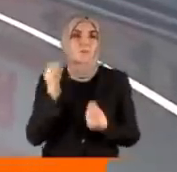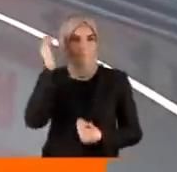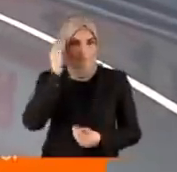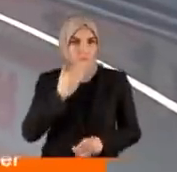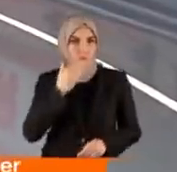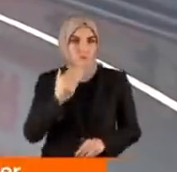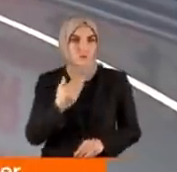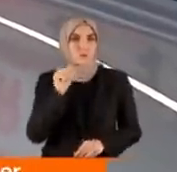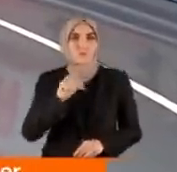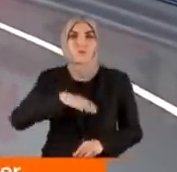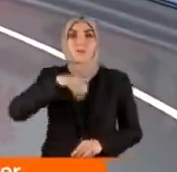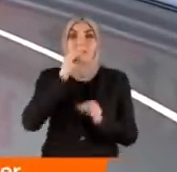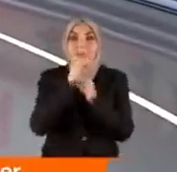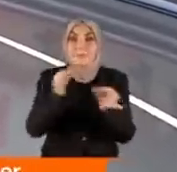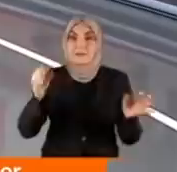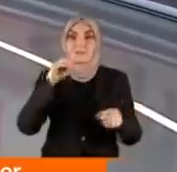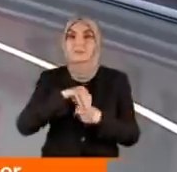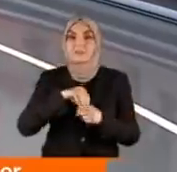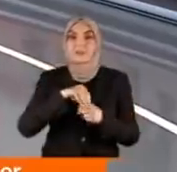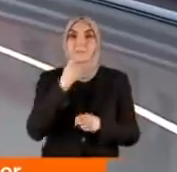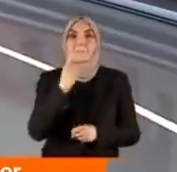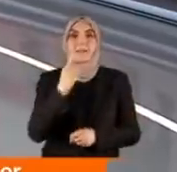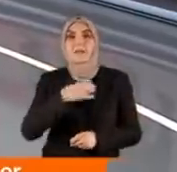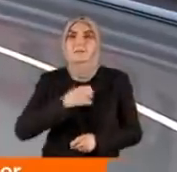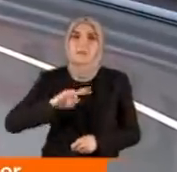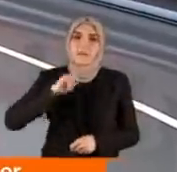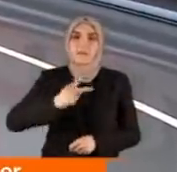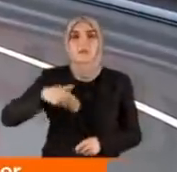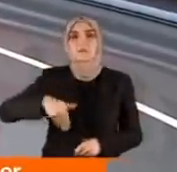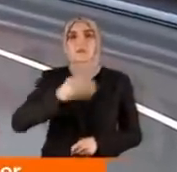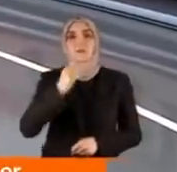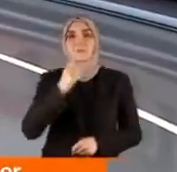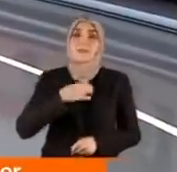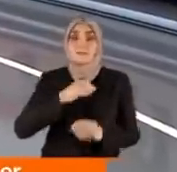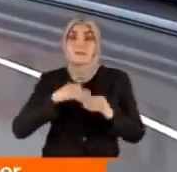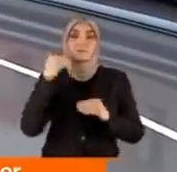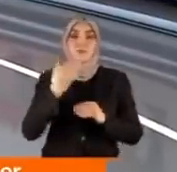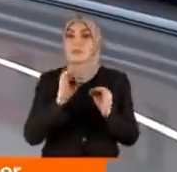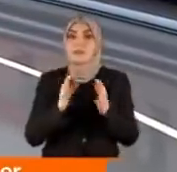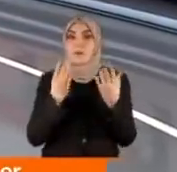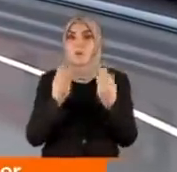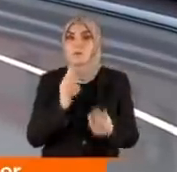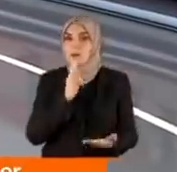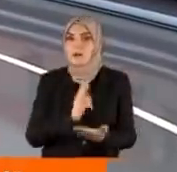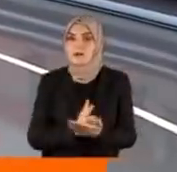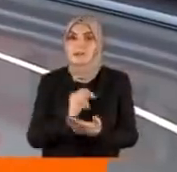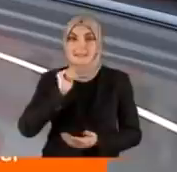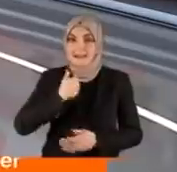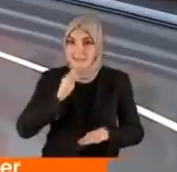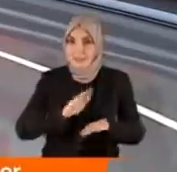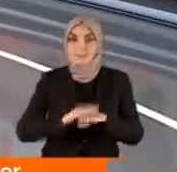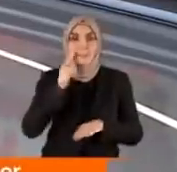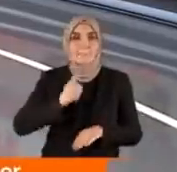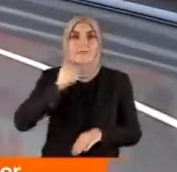Bu genelgede ilan edilenler 1 Haziran'a kadar geçerli. 1 Haziran'dan sonra ne olacağına dair kararların yarın yapılacak